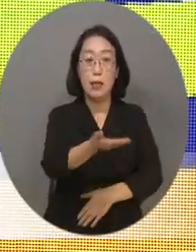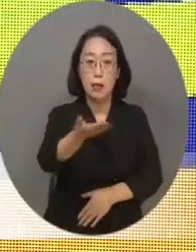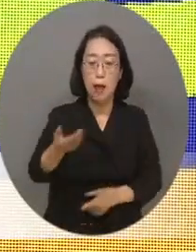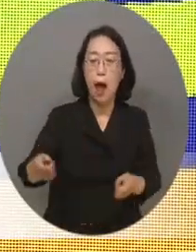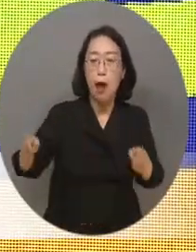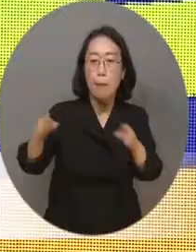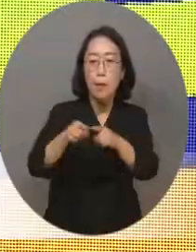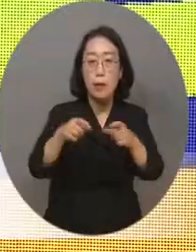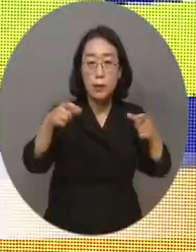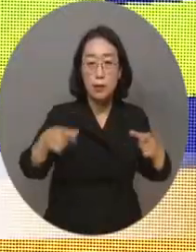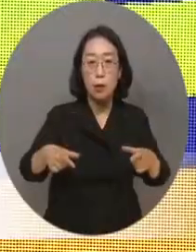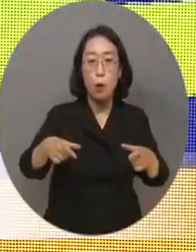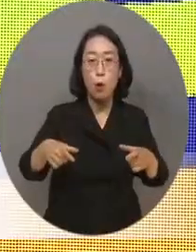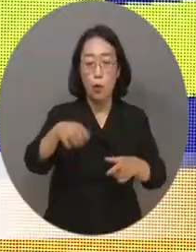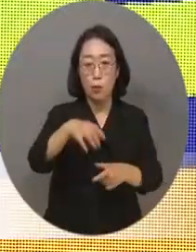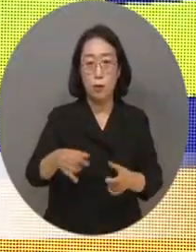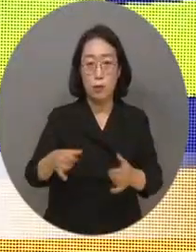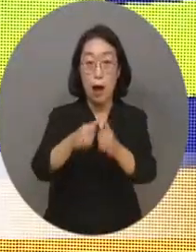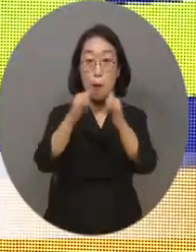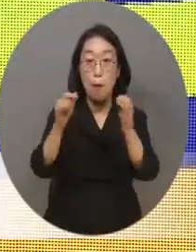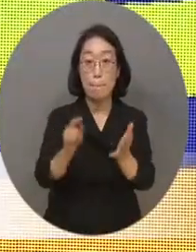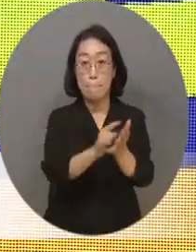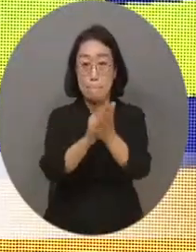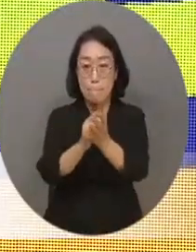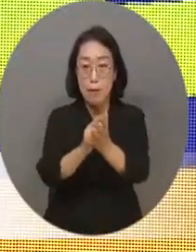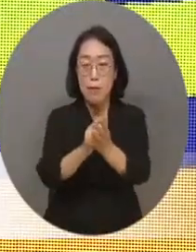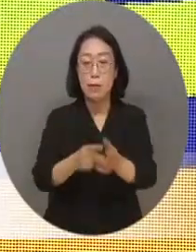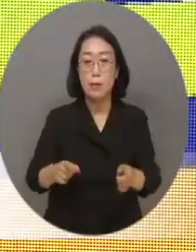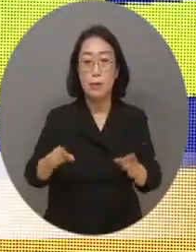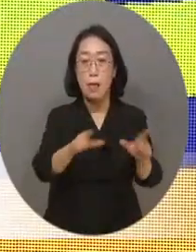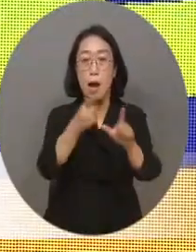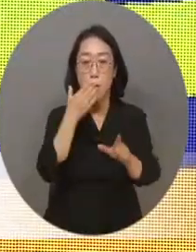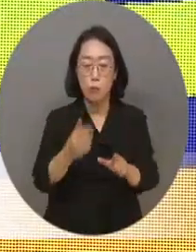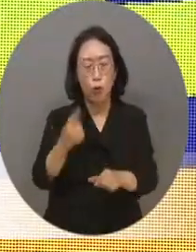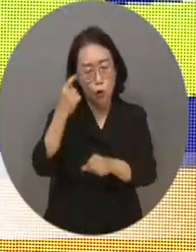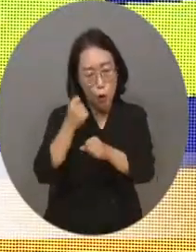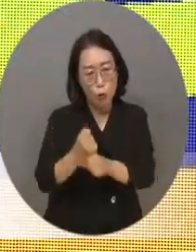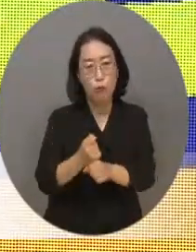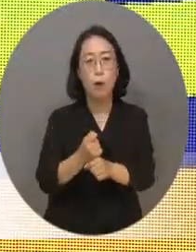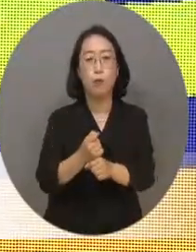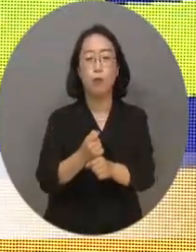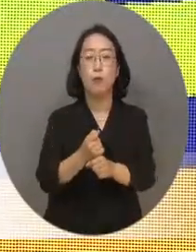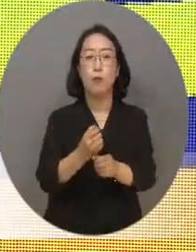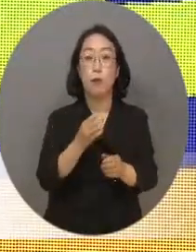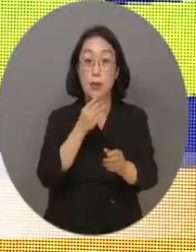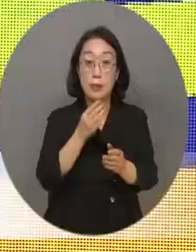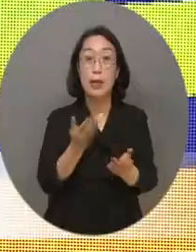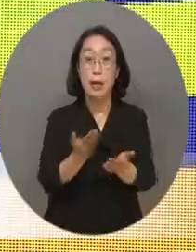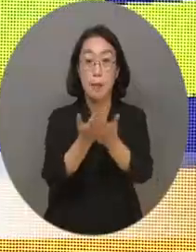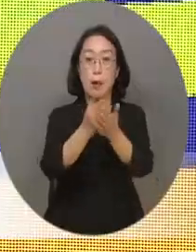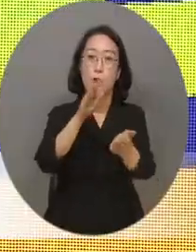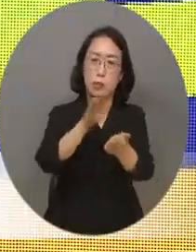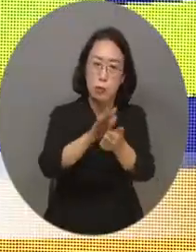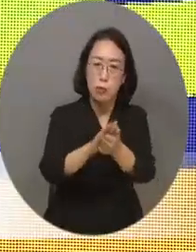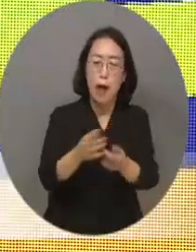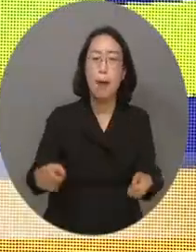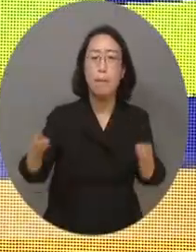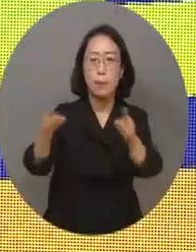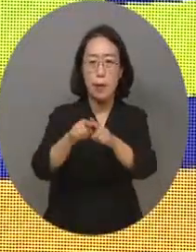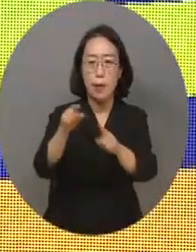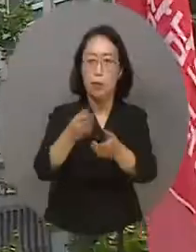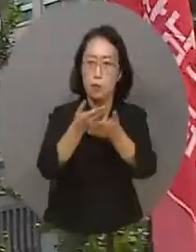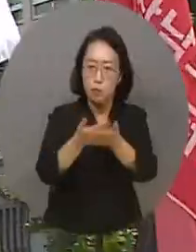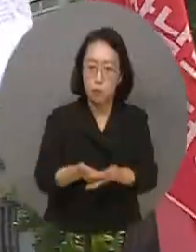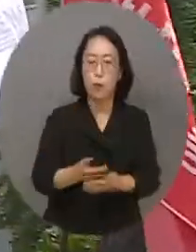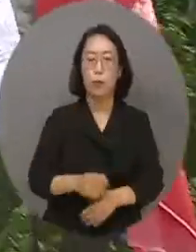함께 지역에서 살아갈 수 있도록 연구하고 개발하고 지원하고 함께하는 게 중요한 것이라고